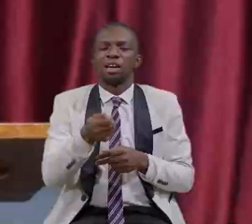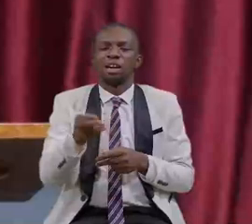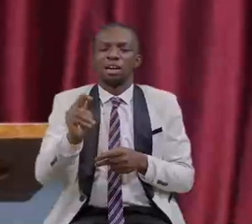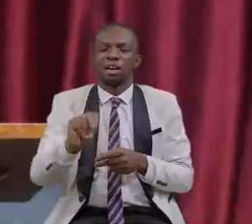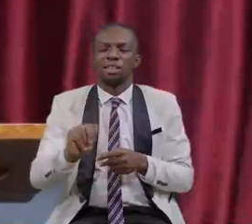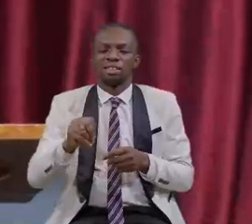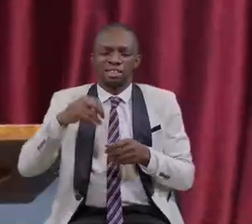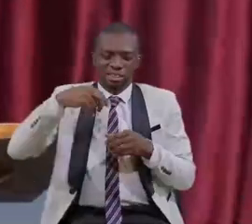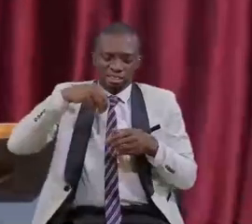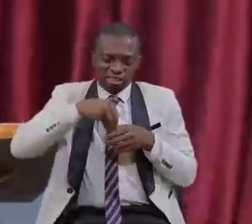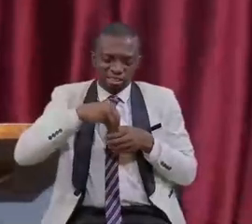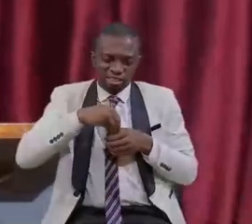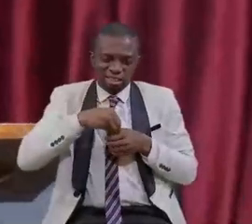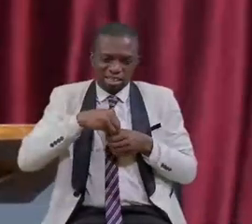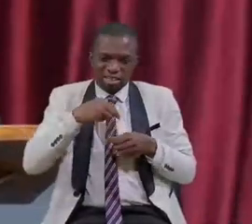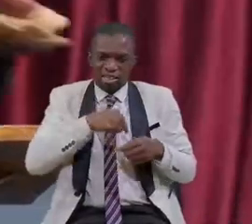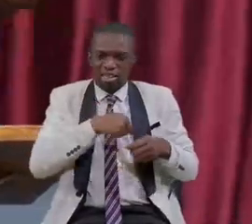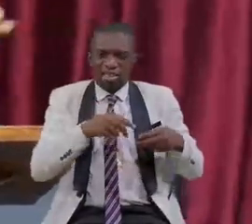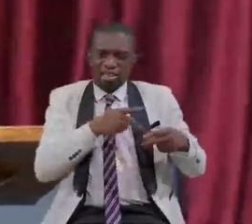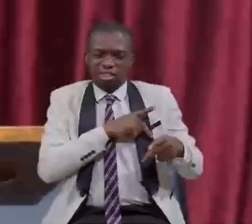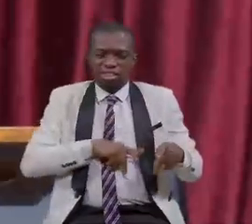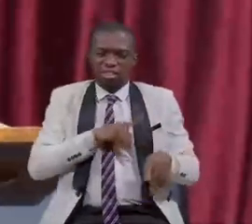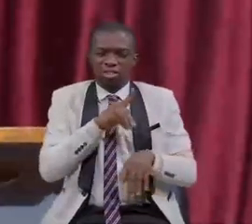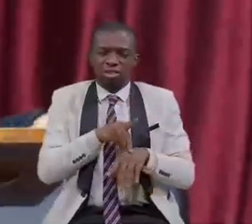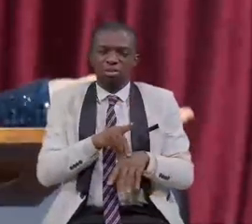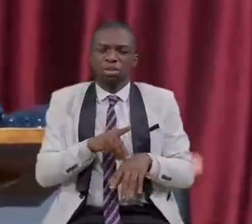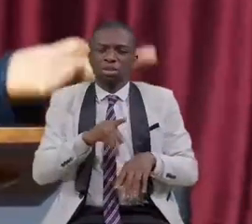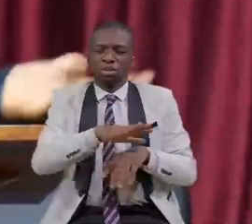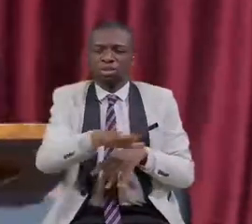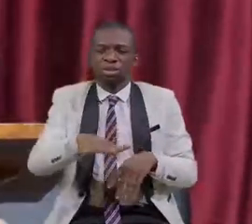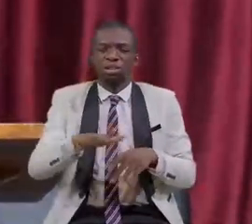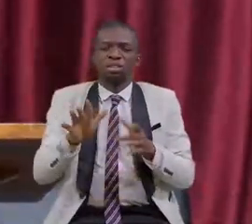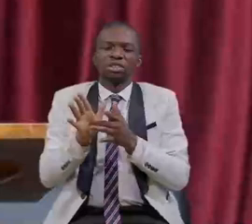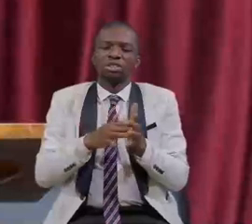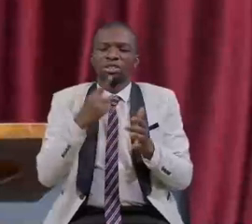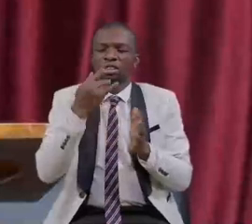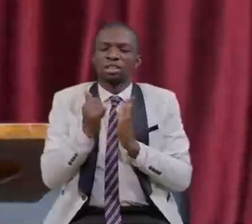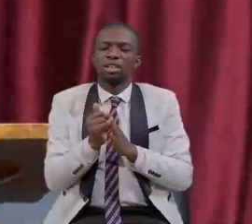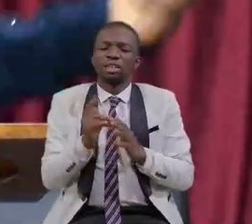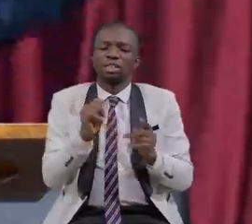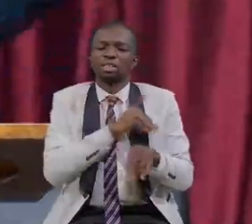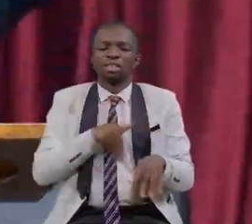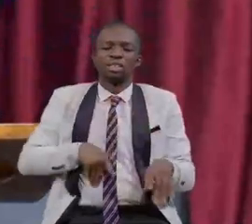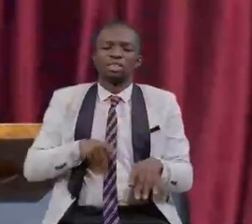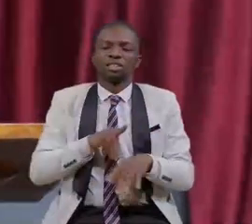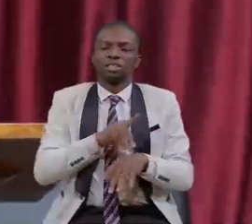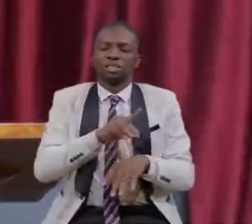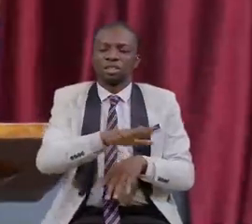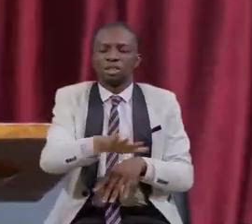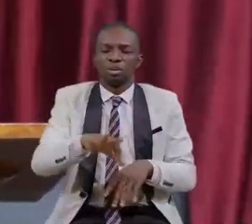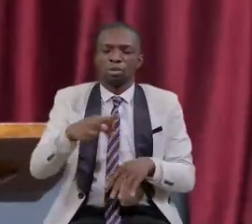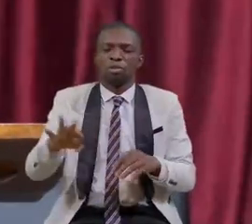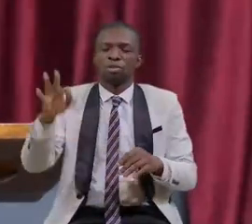Jésus a dit que le royaume de Dieu est en vous. Le royaume de Dieu, ce n'est pas le boire et le manger. C'est